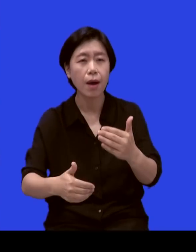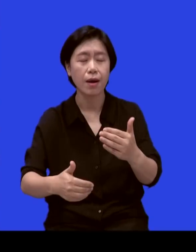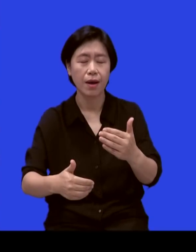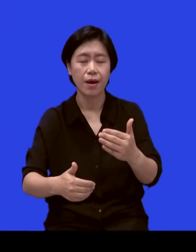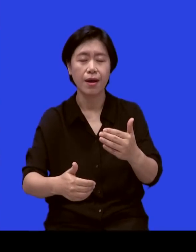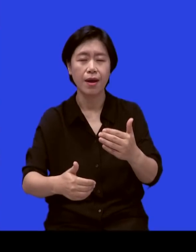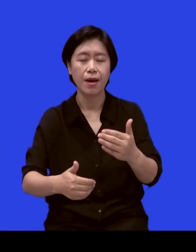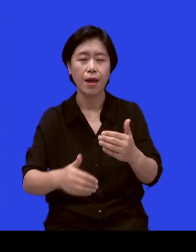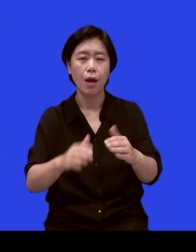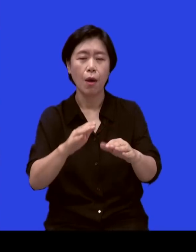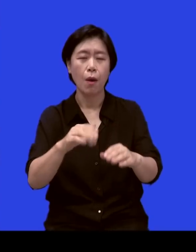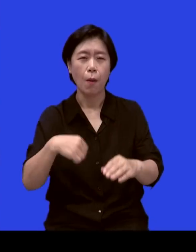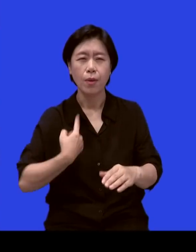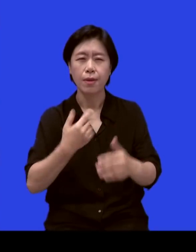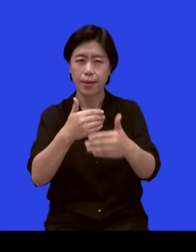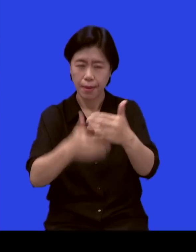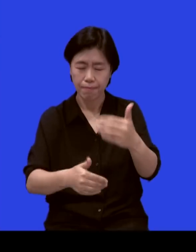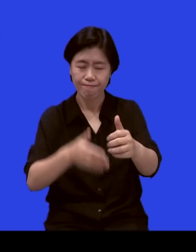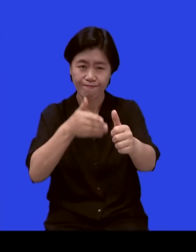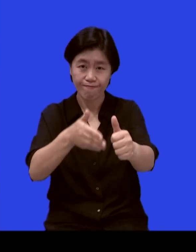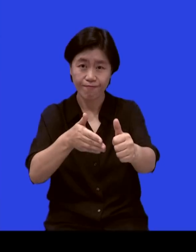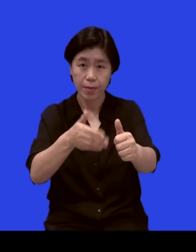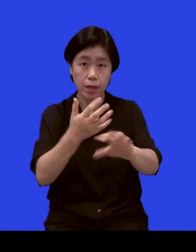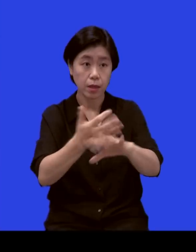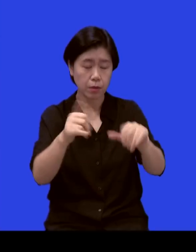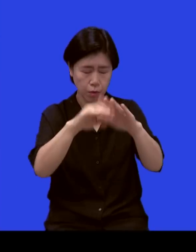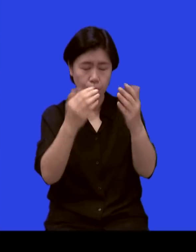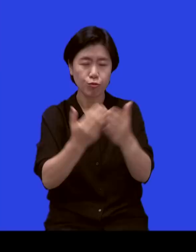그래가지고 제가 제일 무서운 순간이죠. 네, 그래서 제가